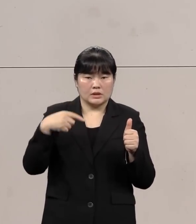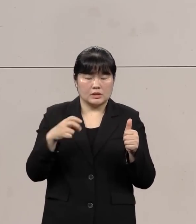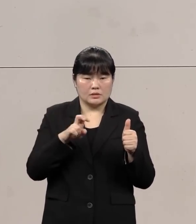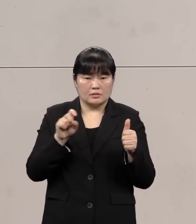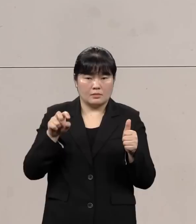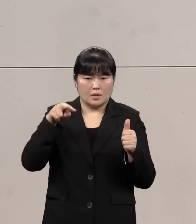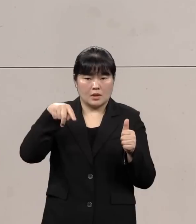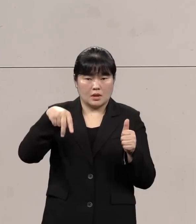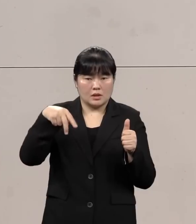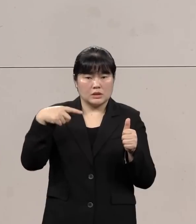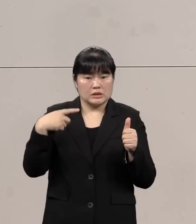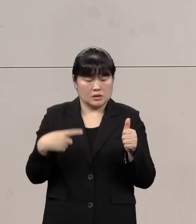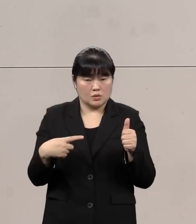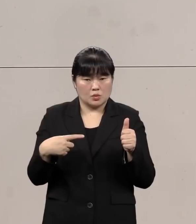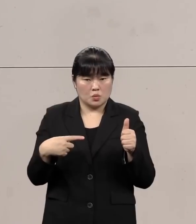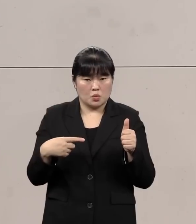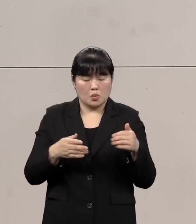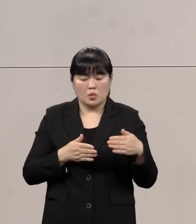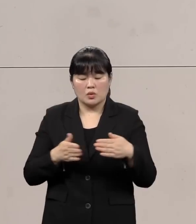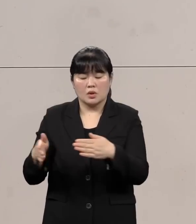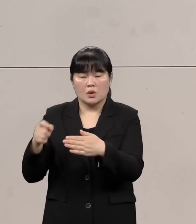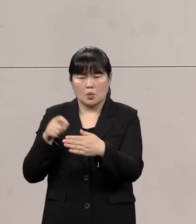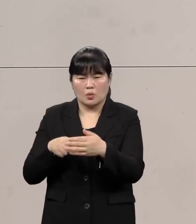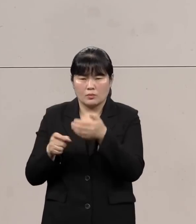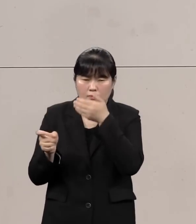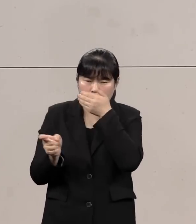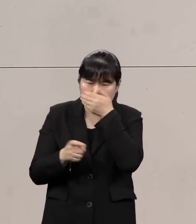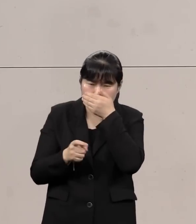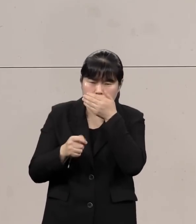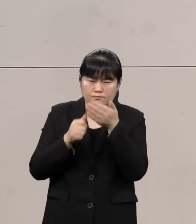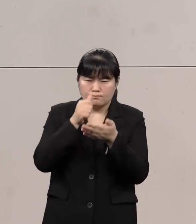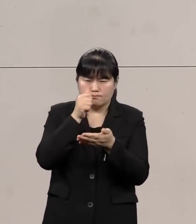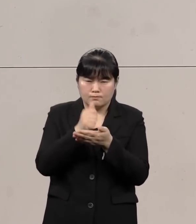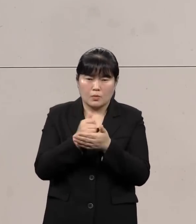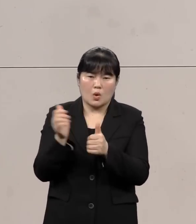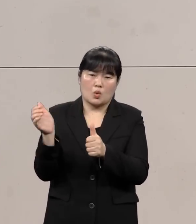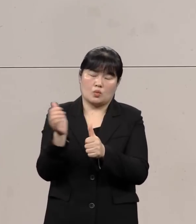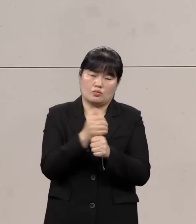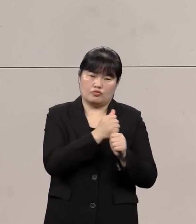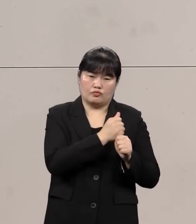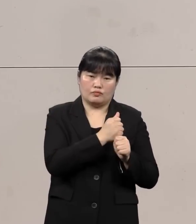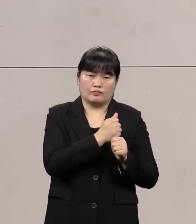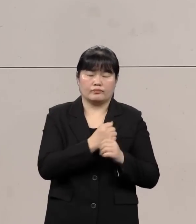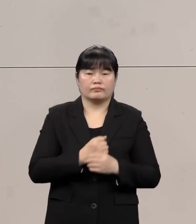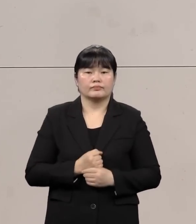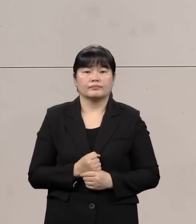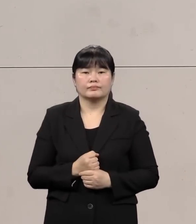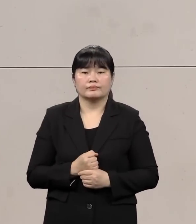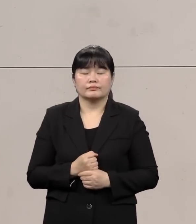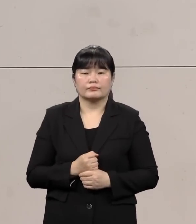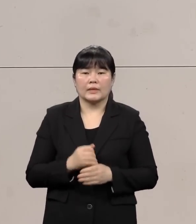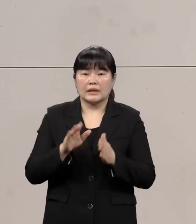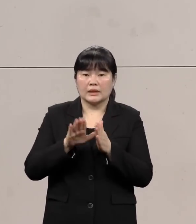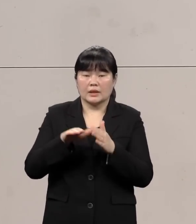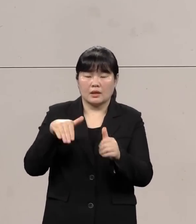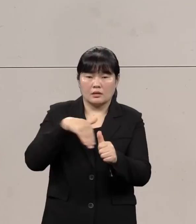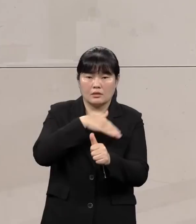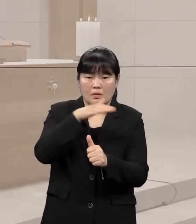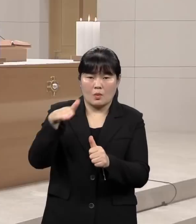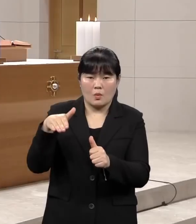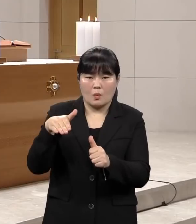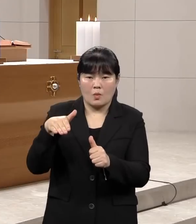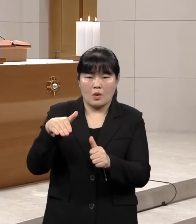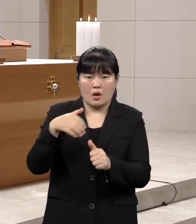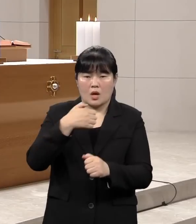디스마스도 유사한 절도 혐의로 붙잡힌 것이라고 전해주고 있습니다 실제로 이리쿠에서 예루살렘이